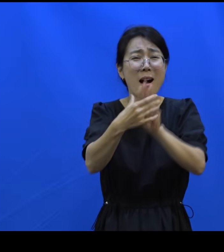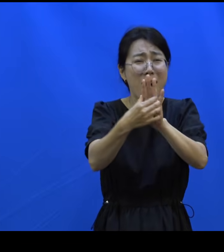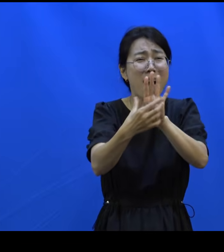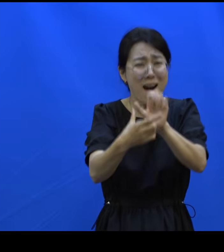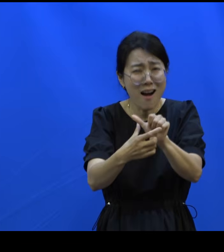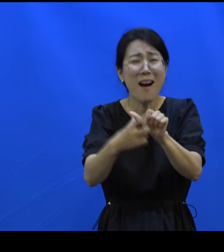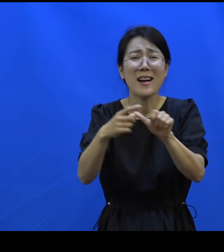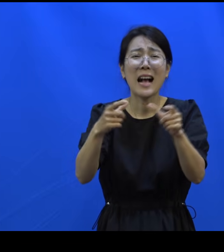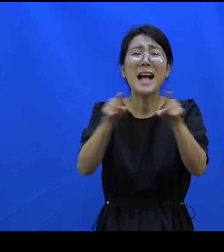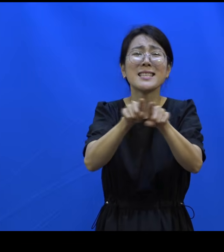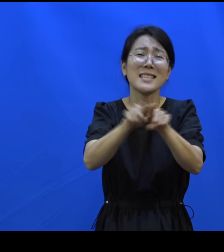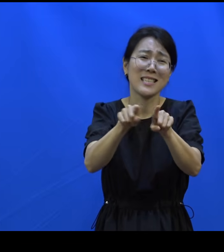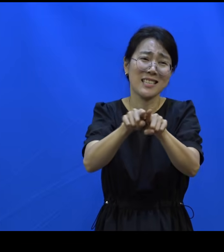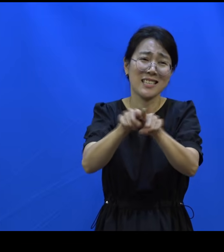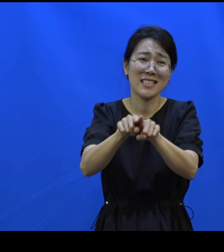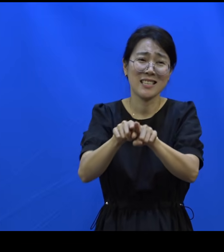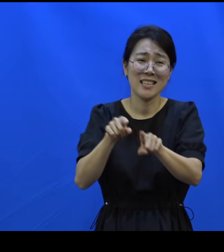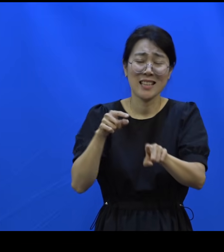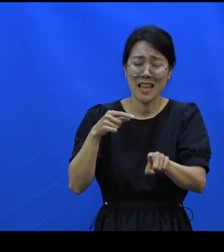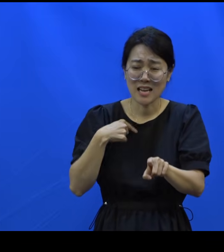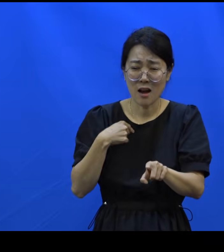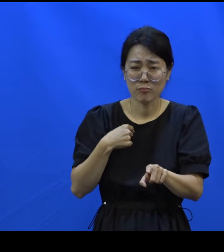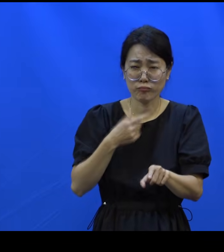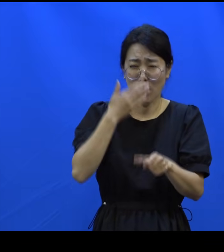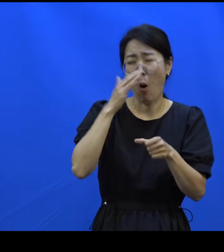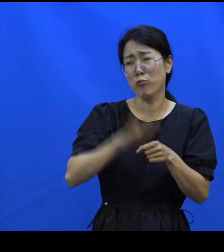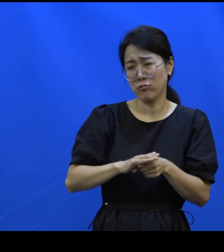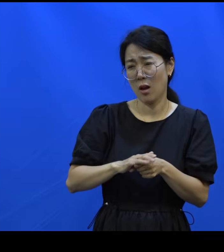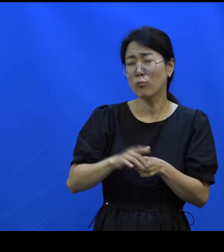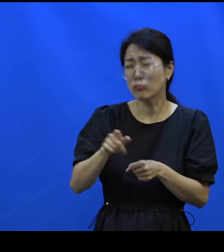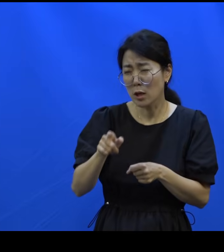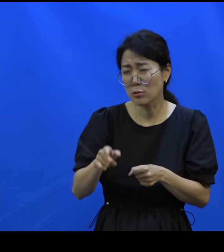할 때 찾아오는 불이익과 어려움을 서로가 격려하며